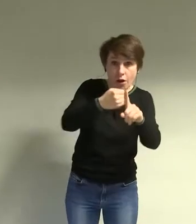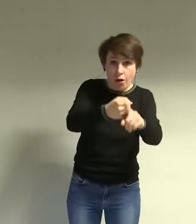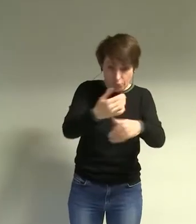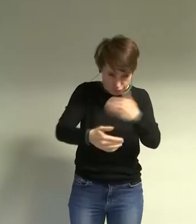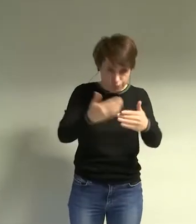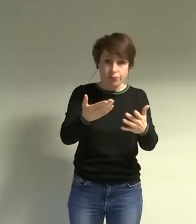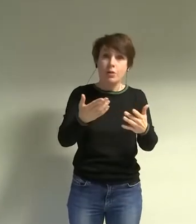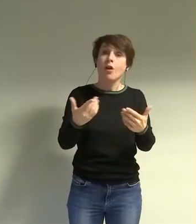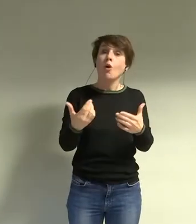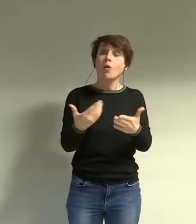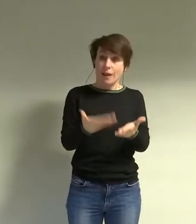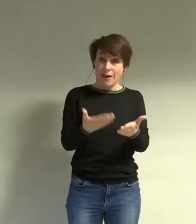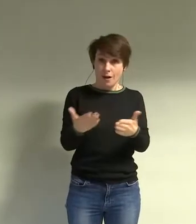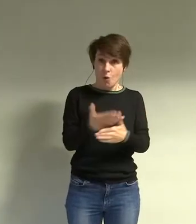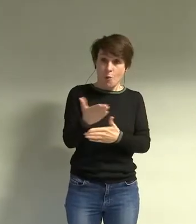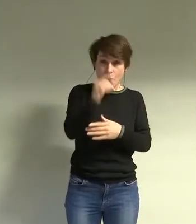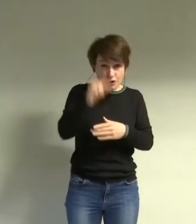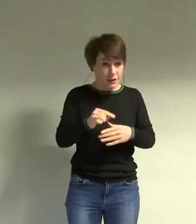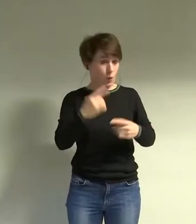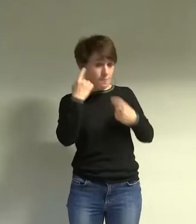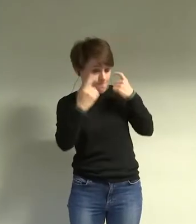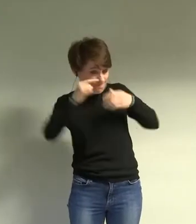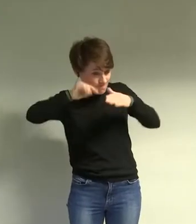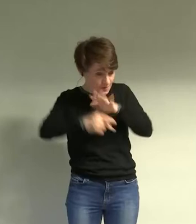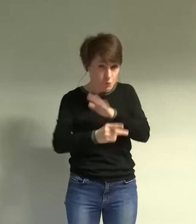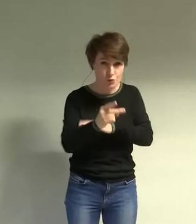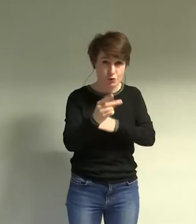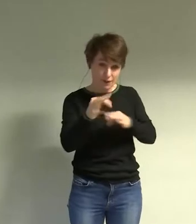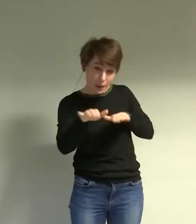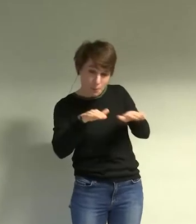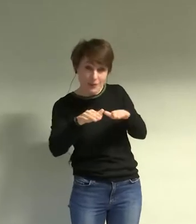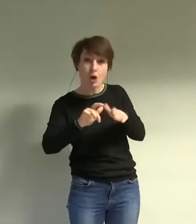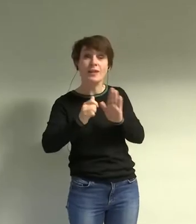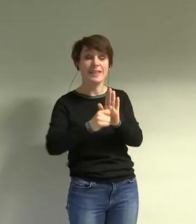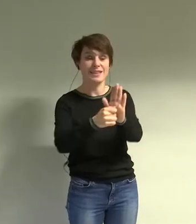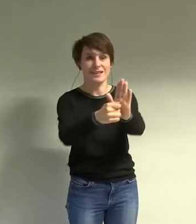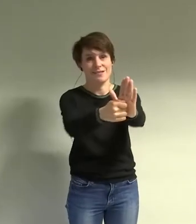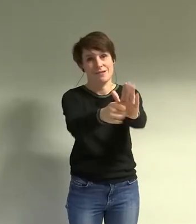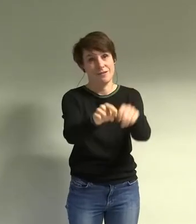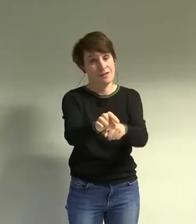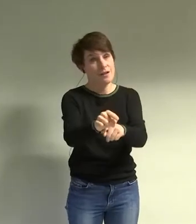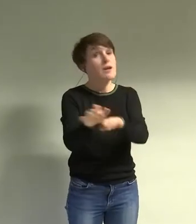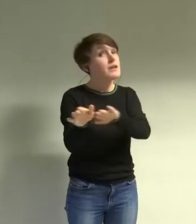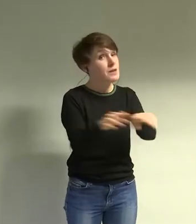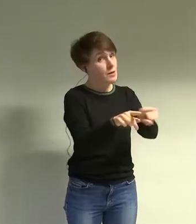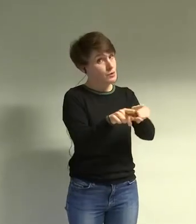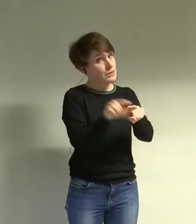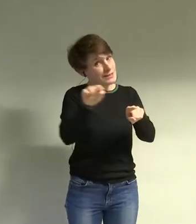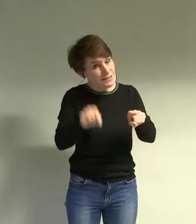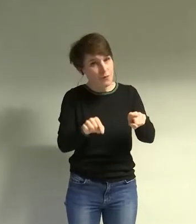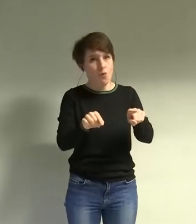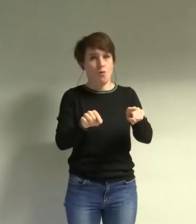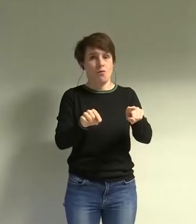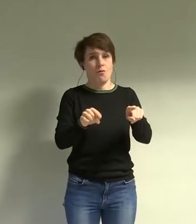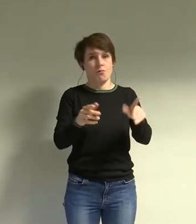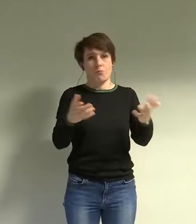d'une part l'office d'une réflexion plus approfondie inclusive quant à sa méthode et son calendrier de déploiement et d'autre part que son impulsion proviennent du